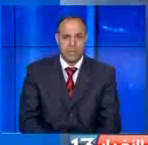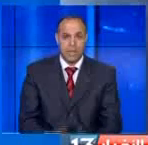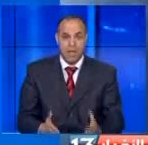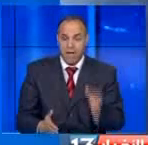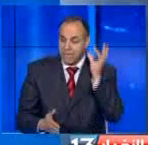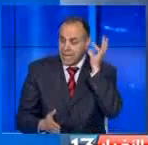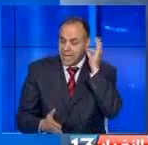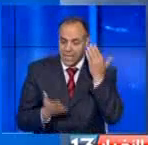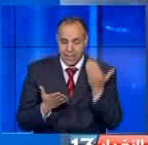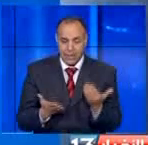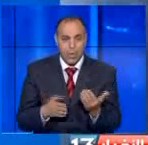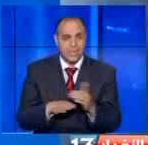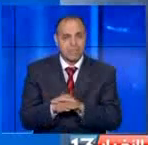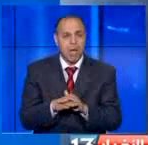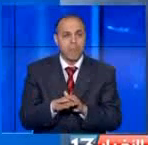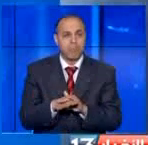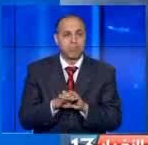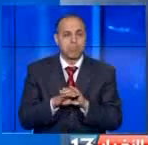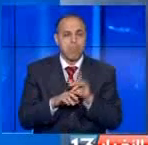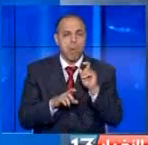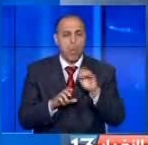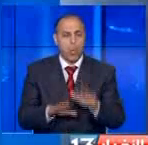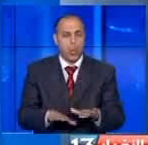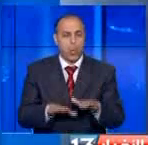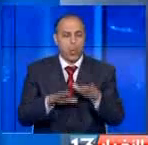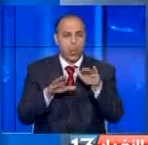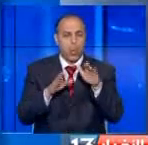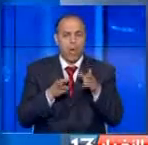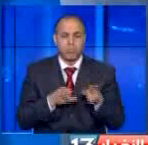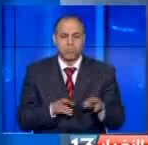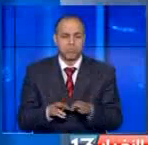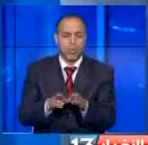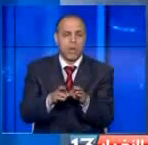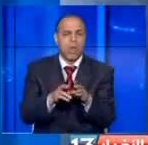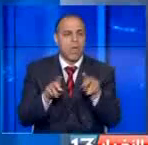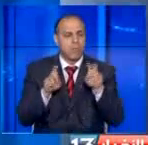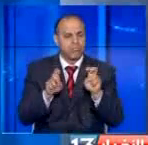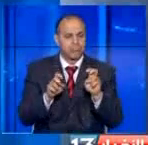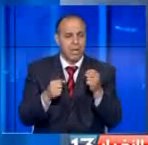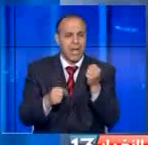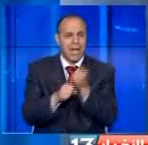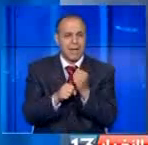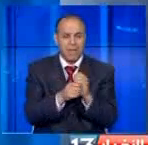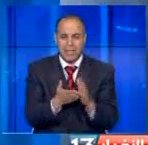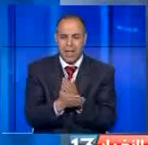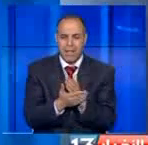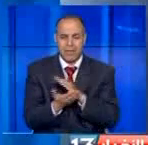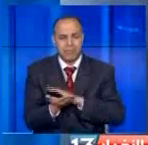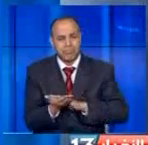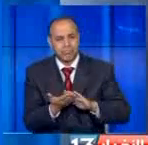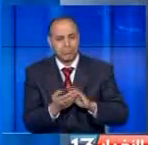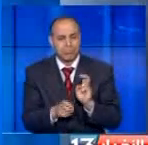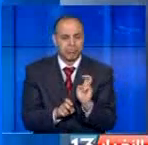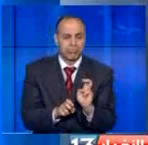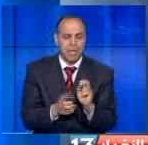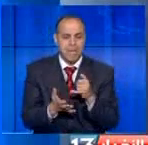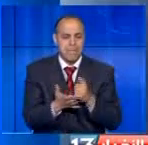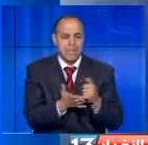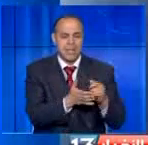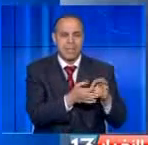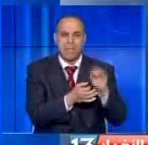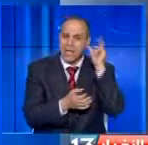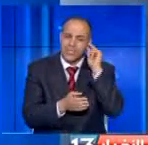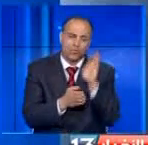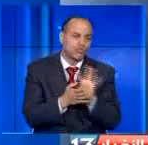وفي القصرين، وبسبب تجمع مياه الأمطار وسط الطرقات، تعطلت أشغال تهيئة البنية التحتية بمنطقة